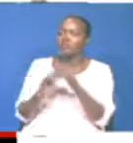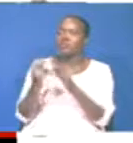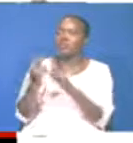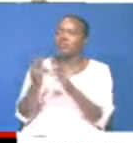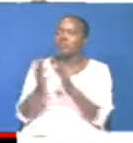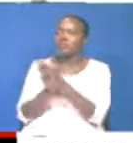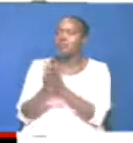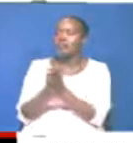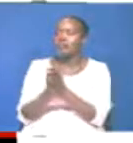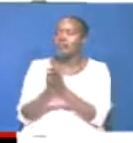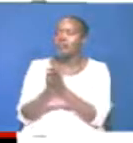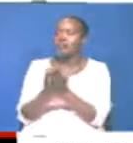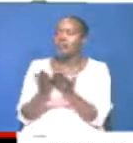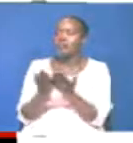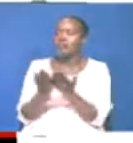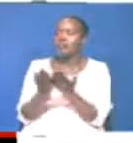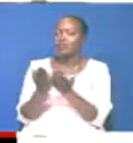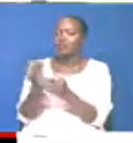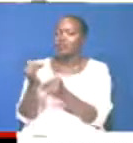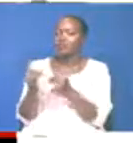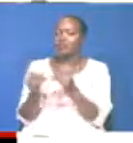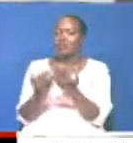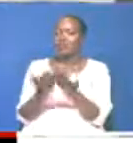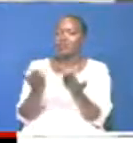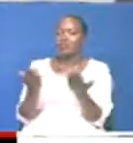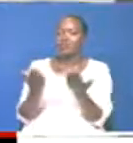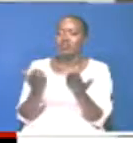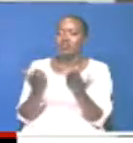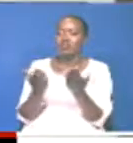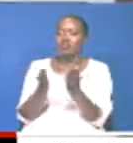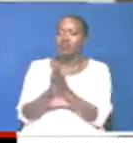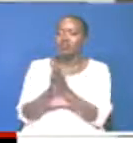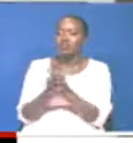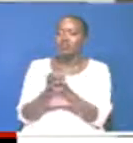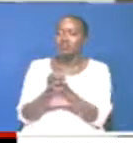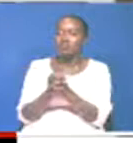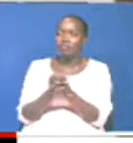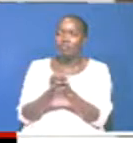So tukifunga tusome taarifa ya habari. Habari kamili.